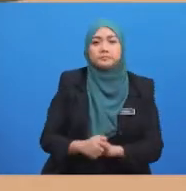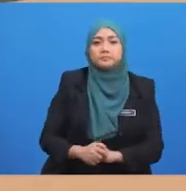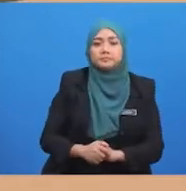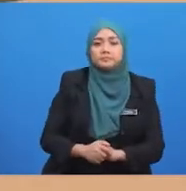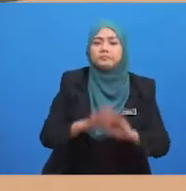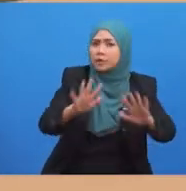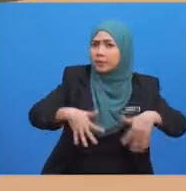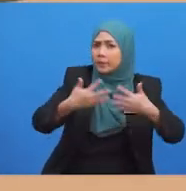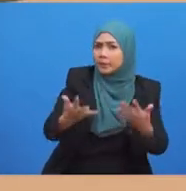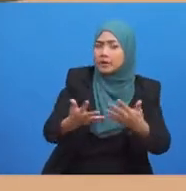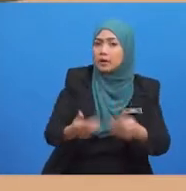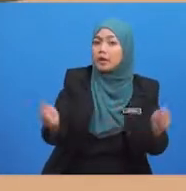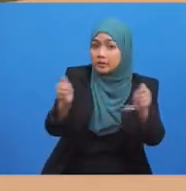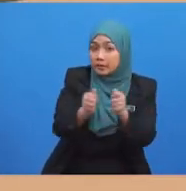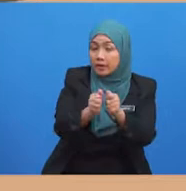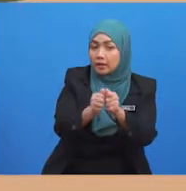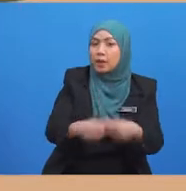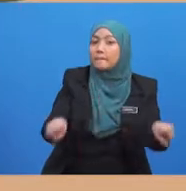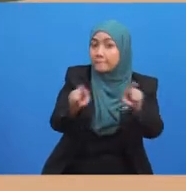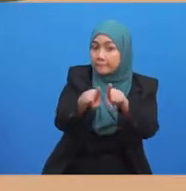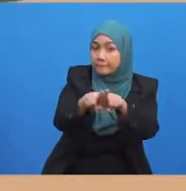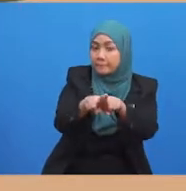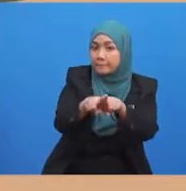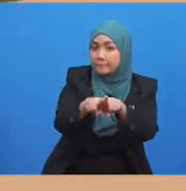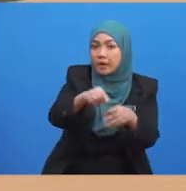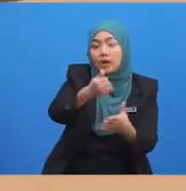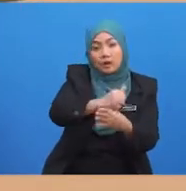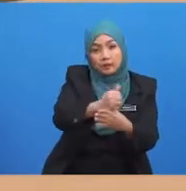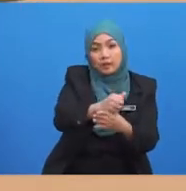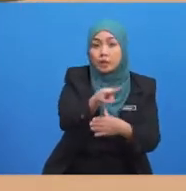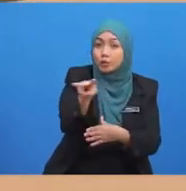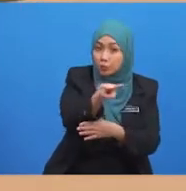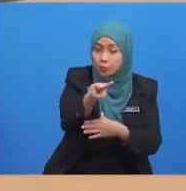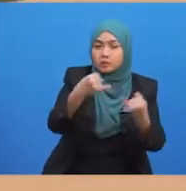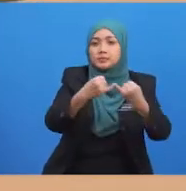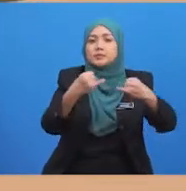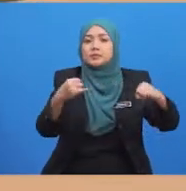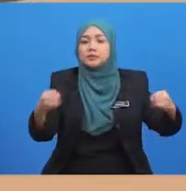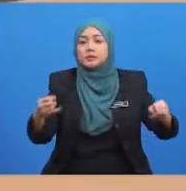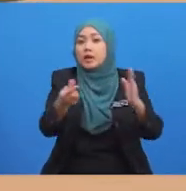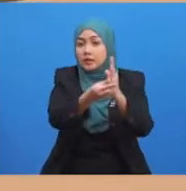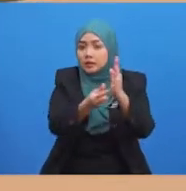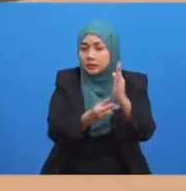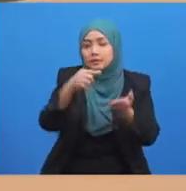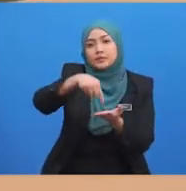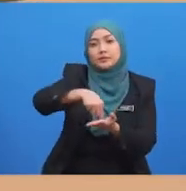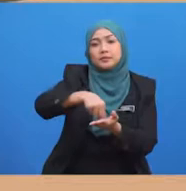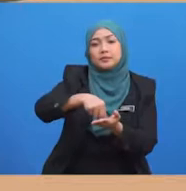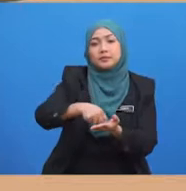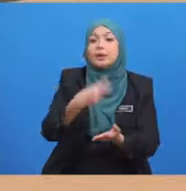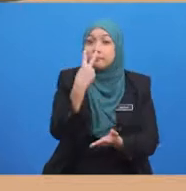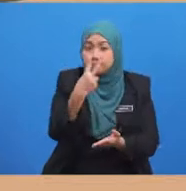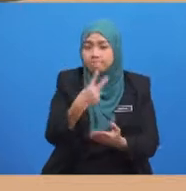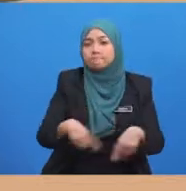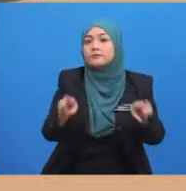Bagaimana pula dengan persamaan di antara dua jenis getah ini? Mari kita lihat persamaannya pula.